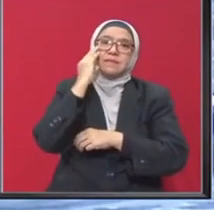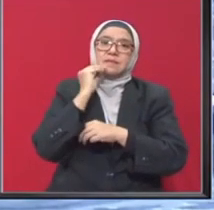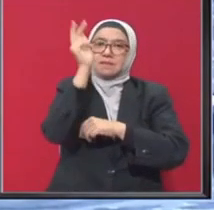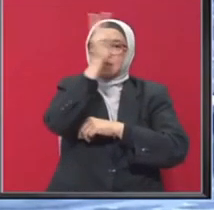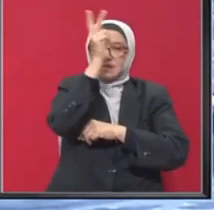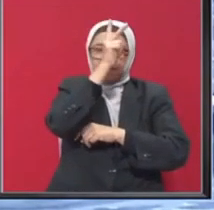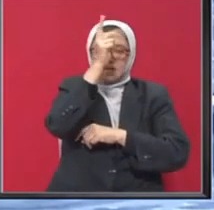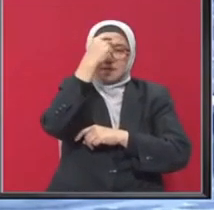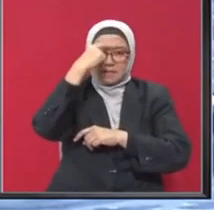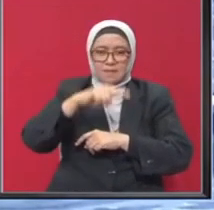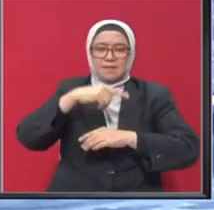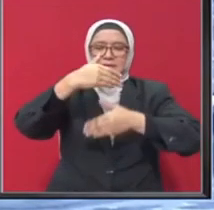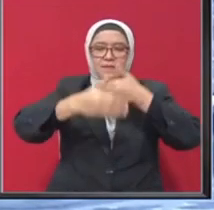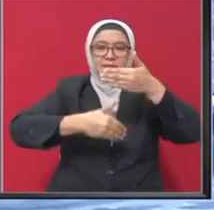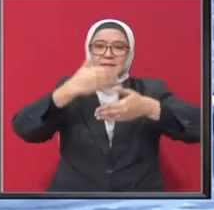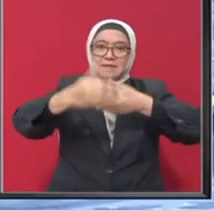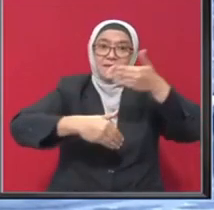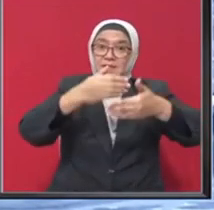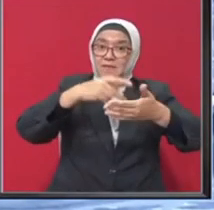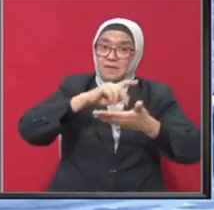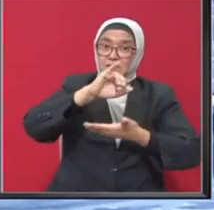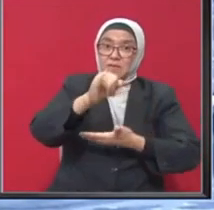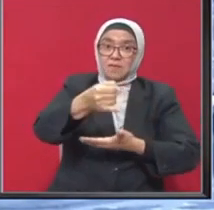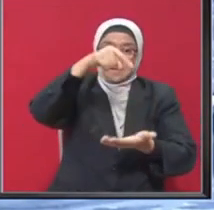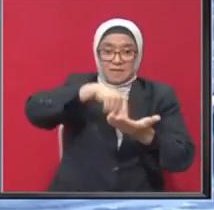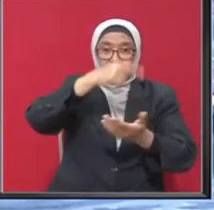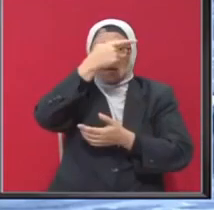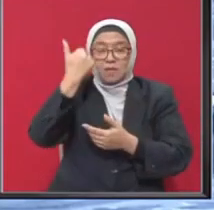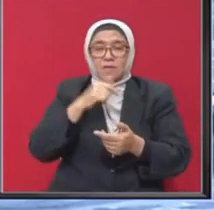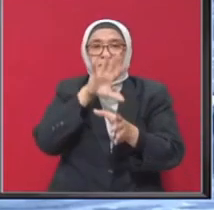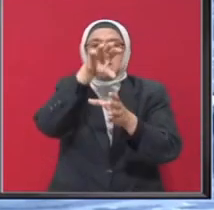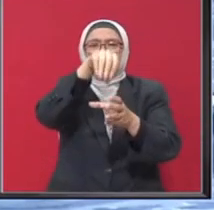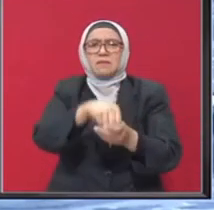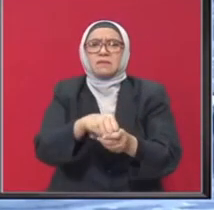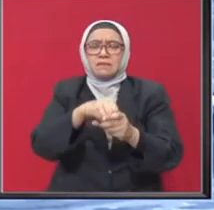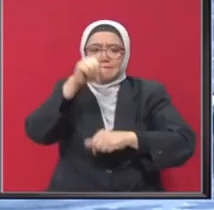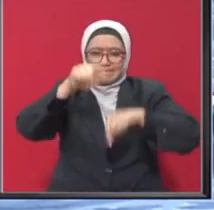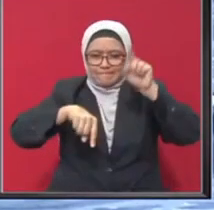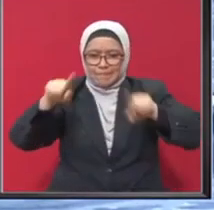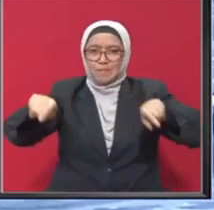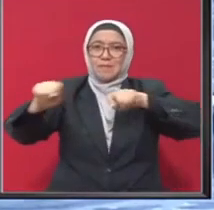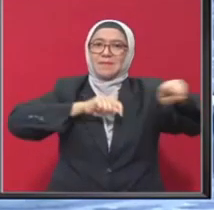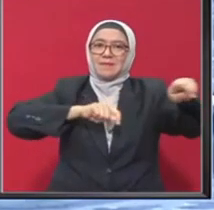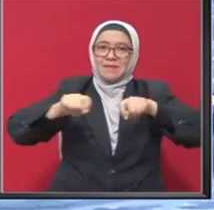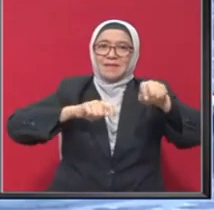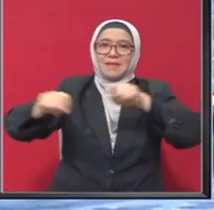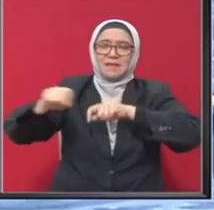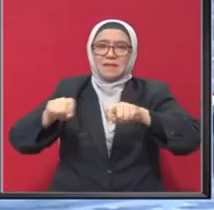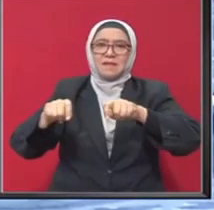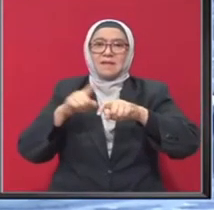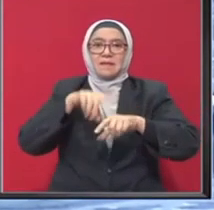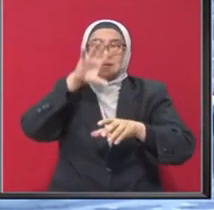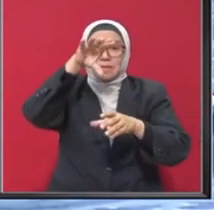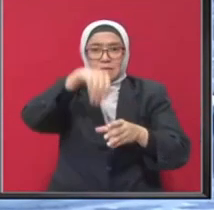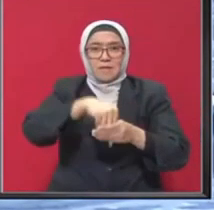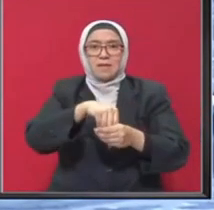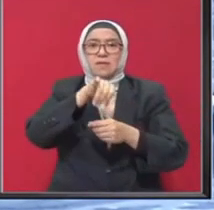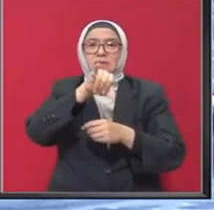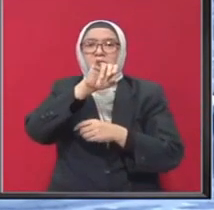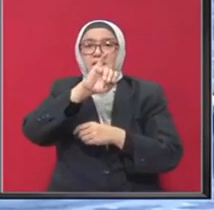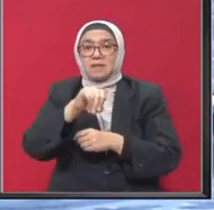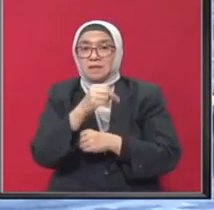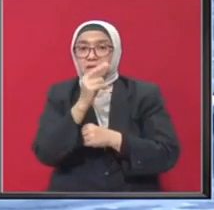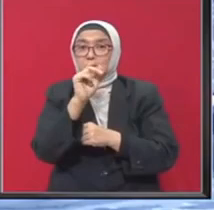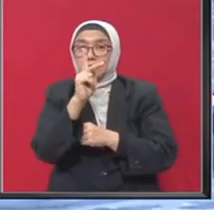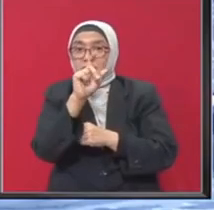kerajaan untuk melaksanakan project ini kerana ianya melibatkan beberapa tindakan termasuk injection oleh pihak